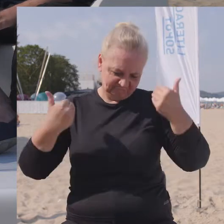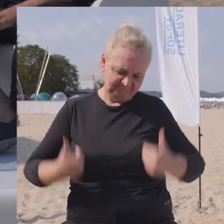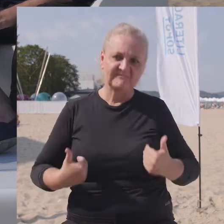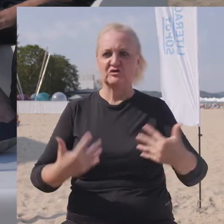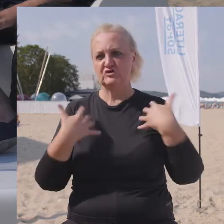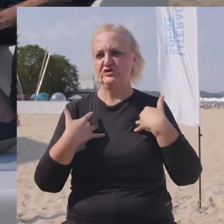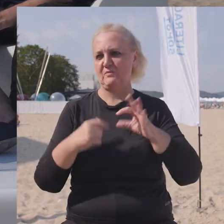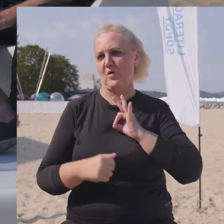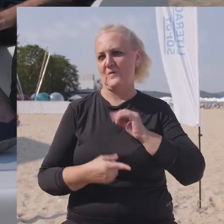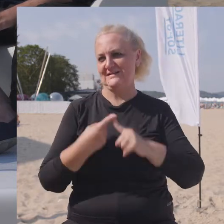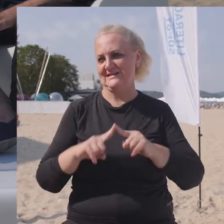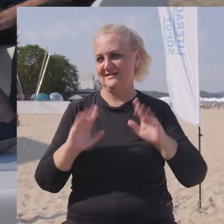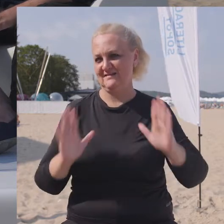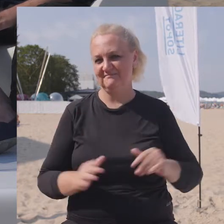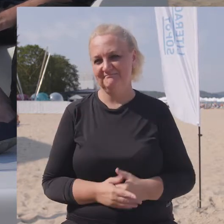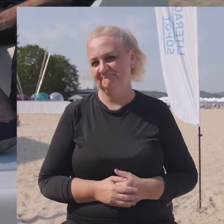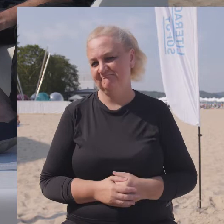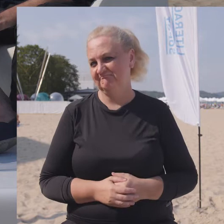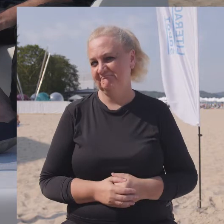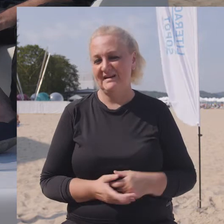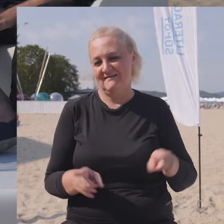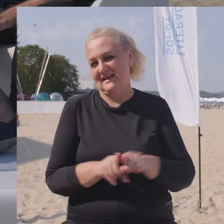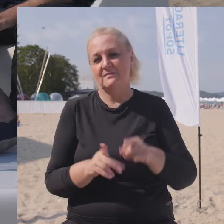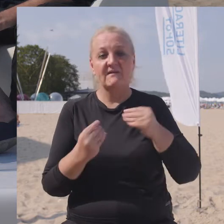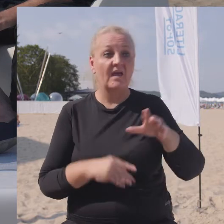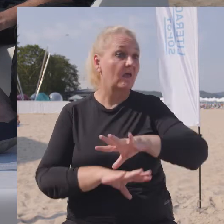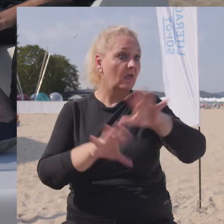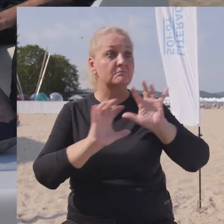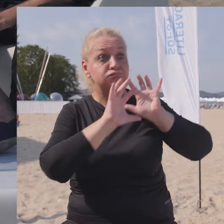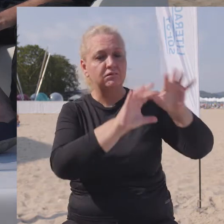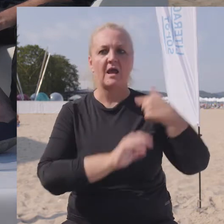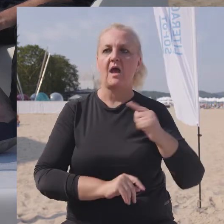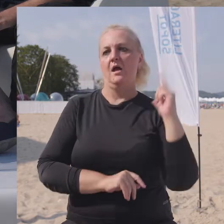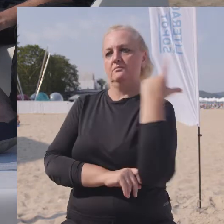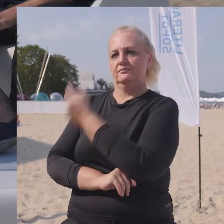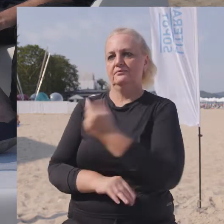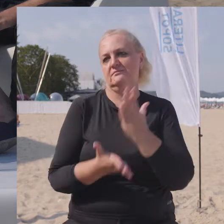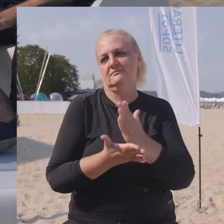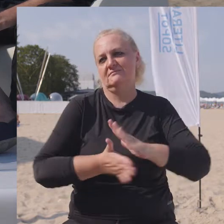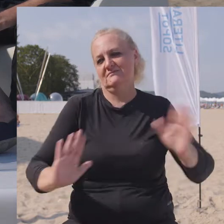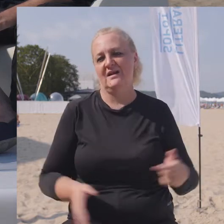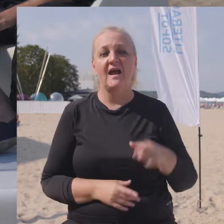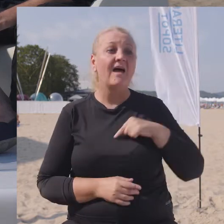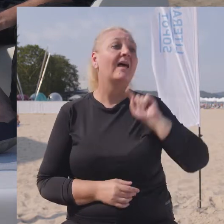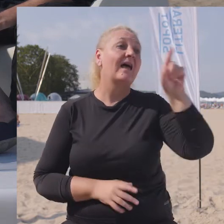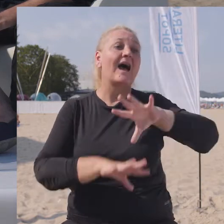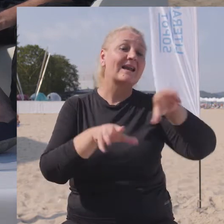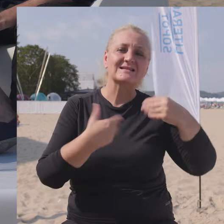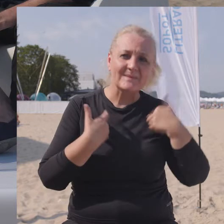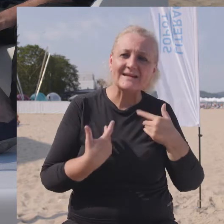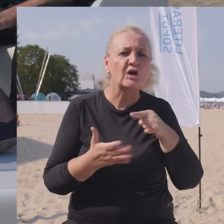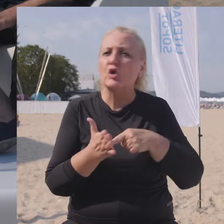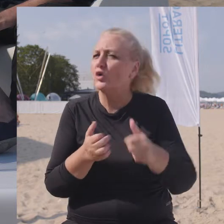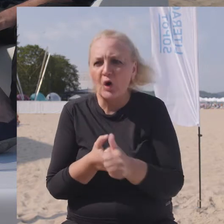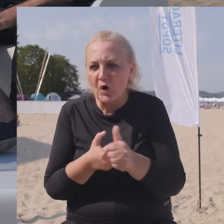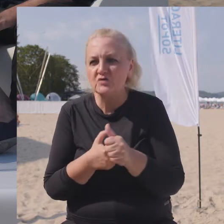życiową. Po prostu jak większość idzie w jedną stronę, to ja pójdę w drugą. Nawet nie, że tam bym nie chciała z nimi być, bo to